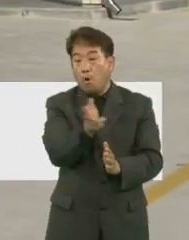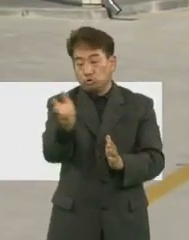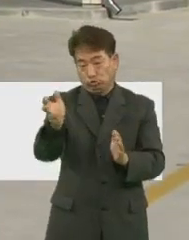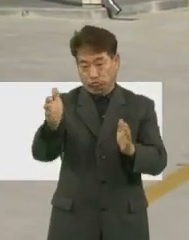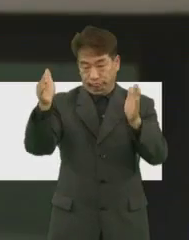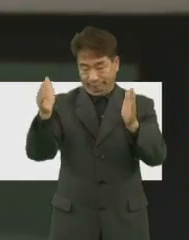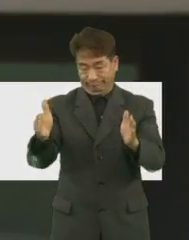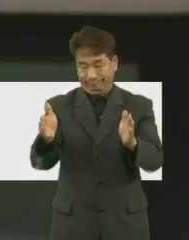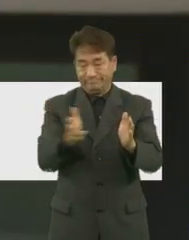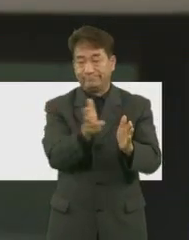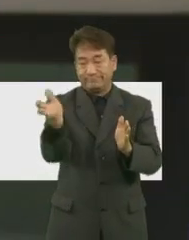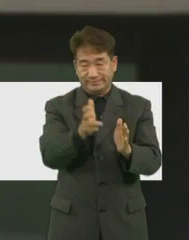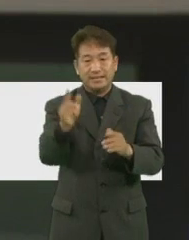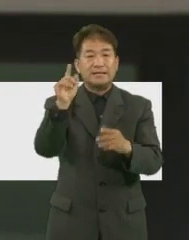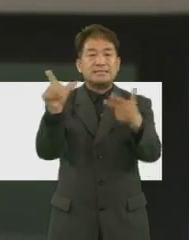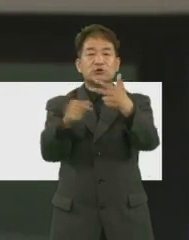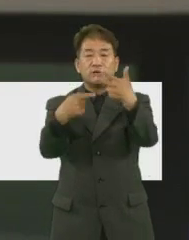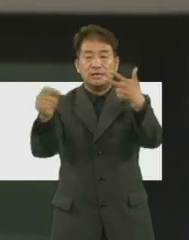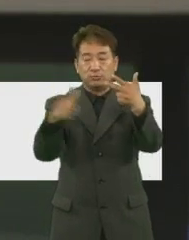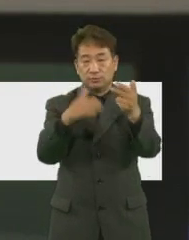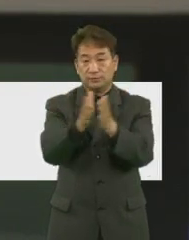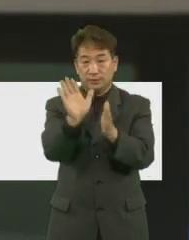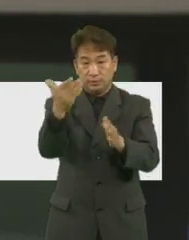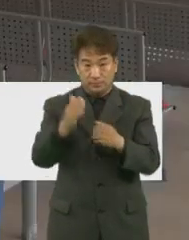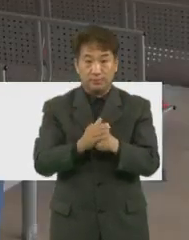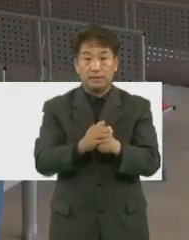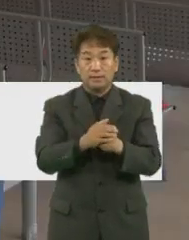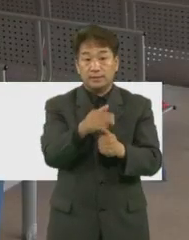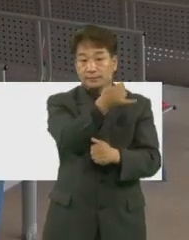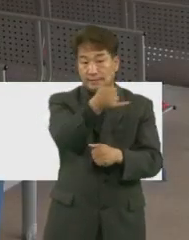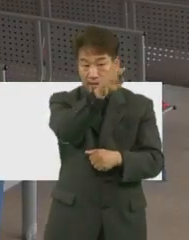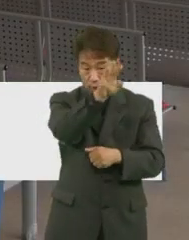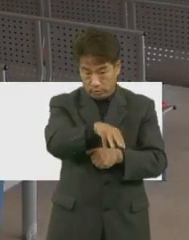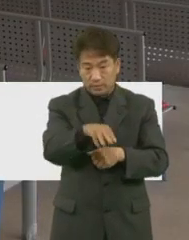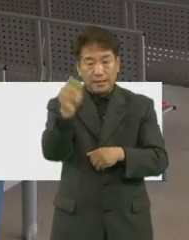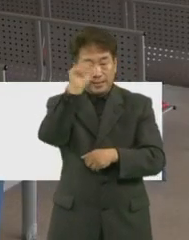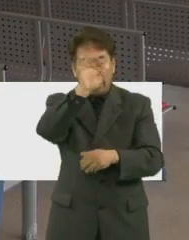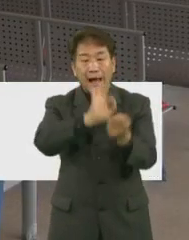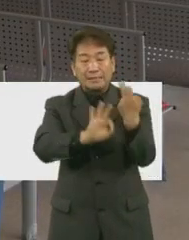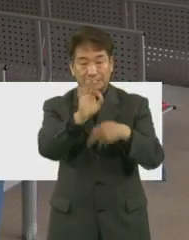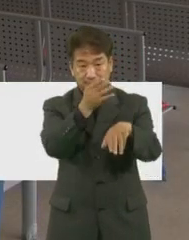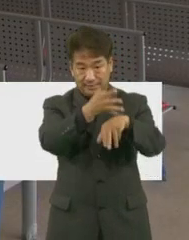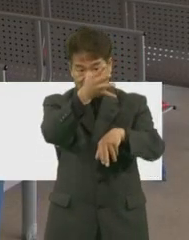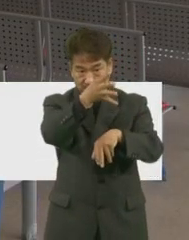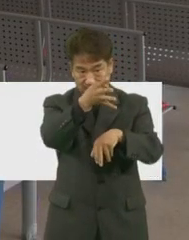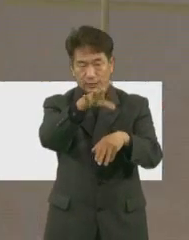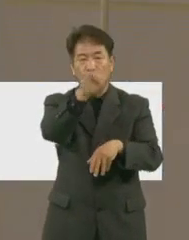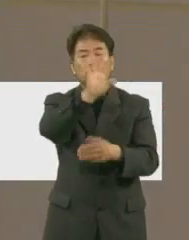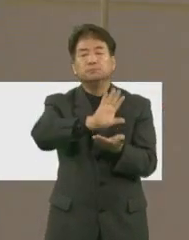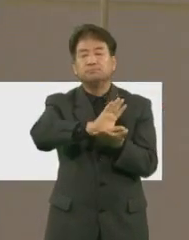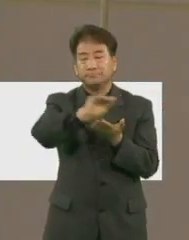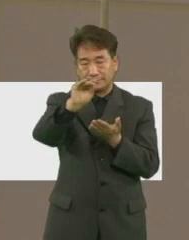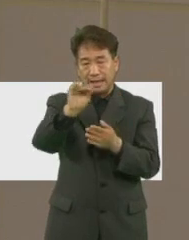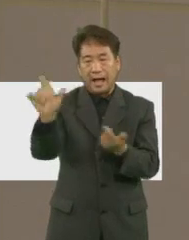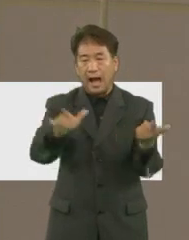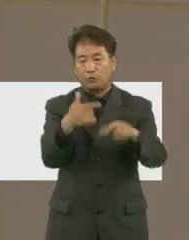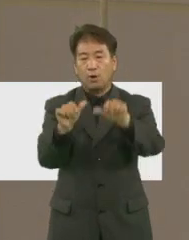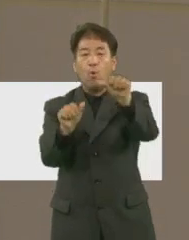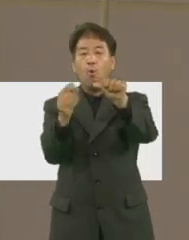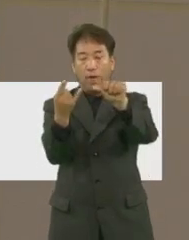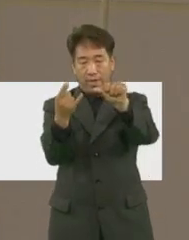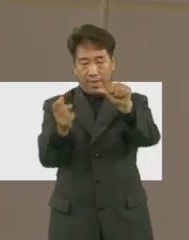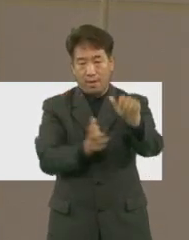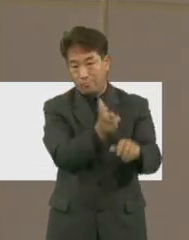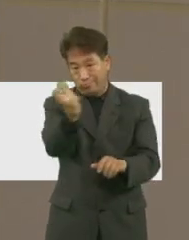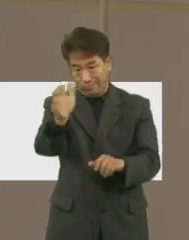1일부터 재개됩니다. 인천공항버스는 세종터미널에서 매일 오전 4시 첫 차례 시작으로 하루 왕복 5차례